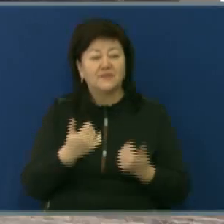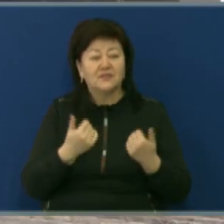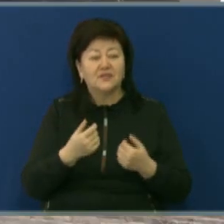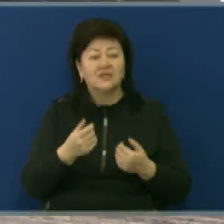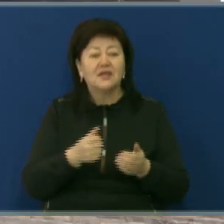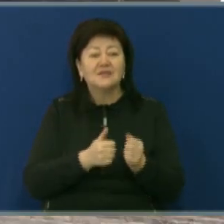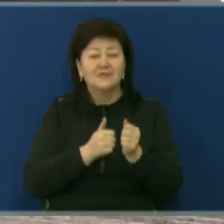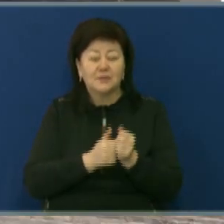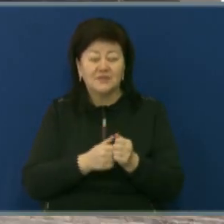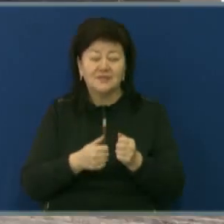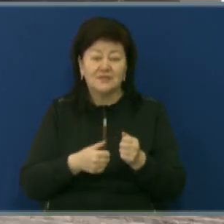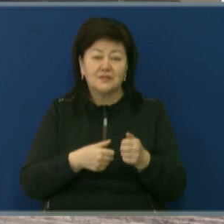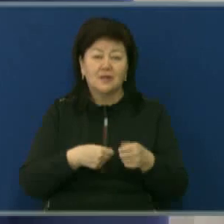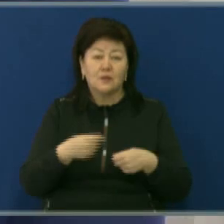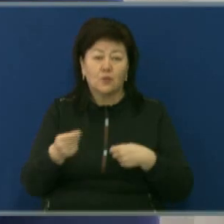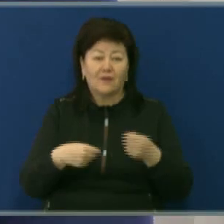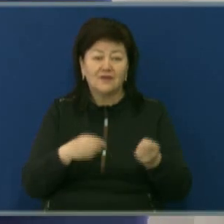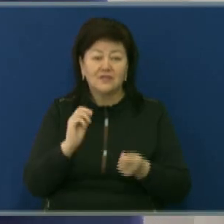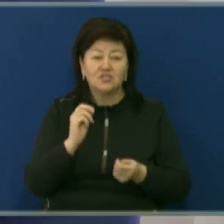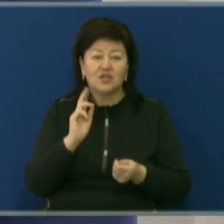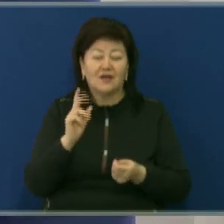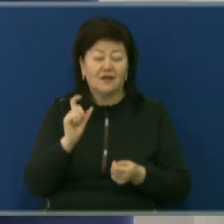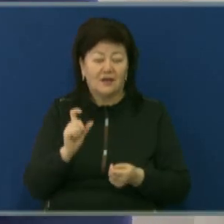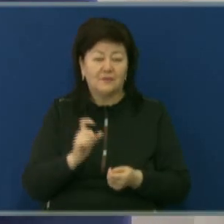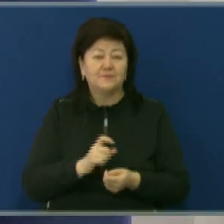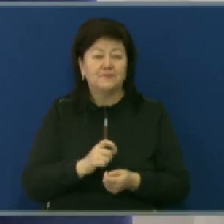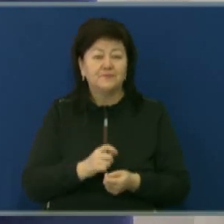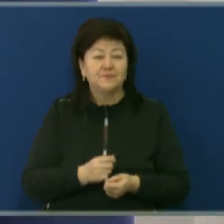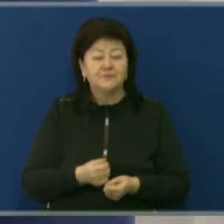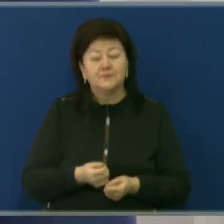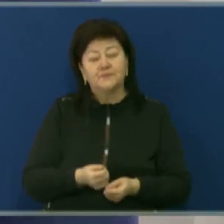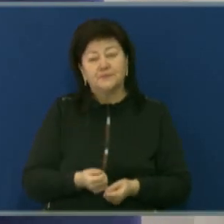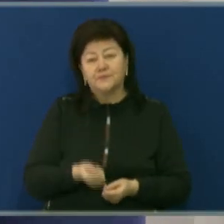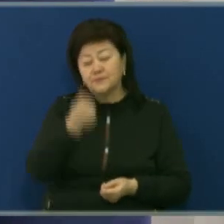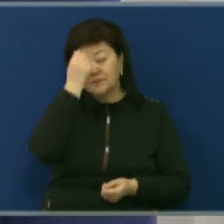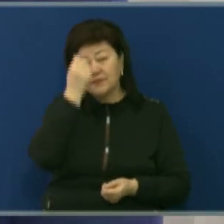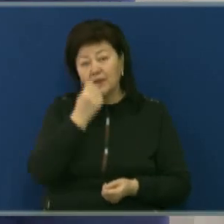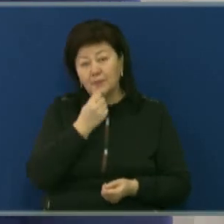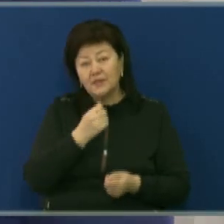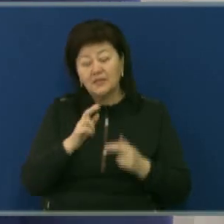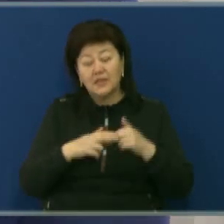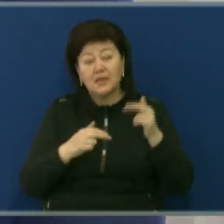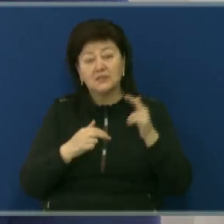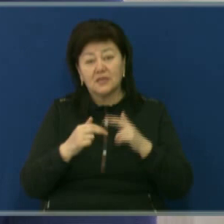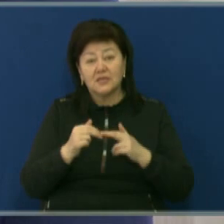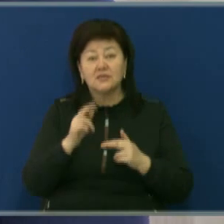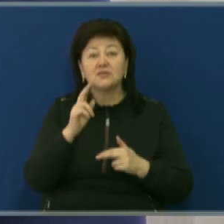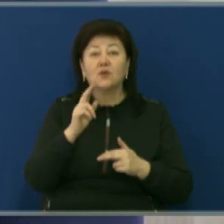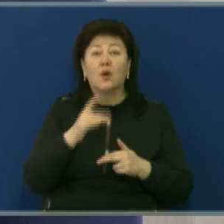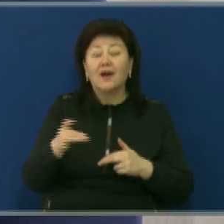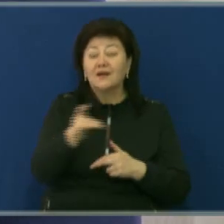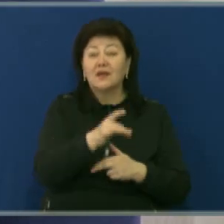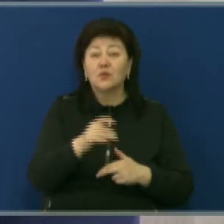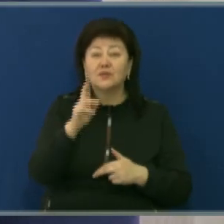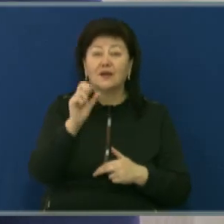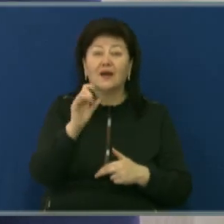жетекшісінің орынбасары Диана Шаяхметова. Действительно, благодаря строительству. Шынында да Қарағайлы жаңа шағын ауданының құрылысының арқасында